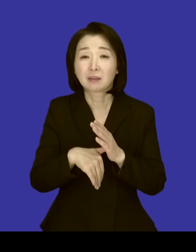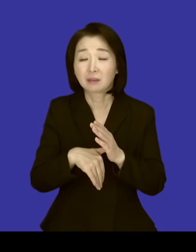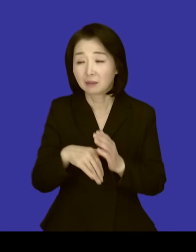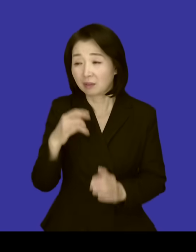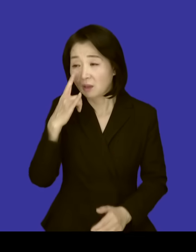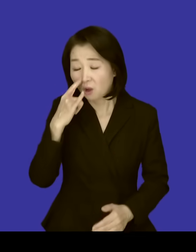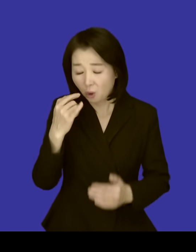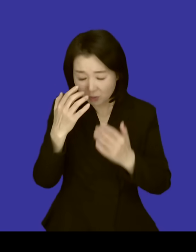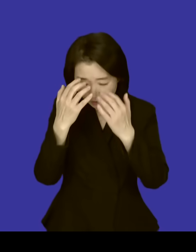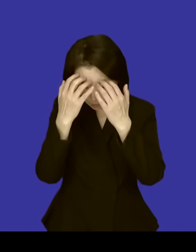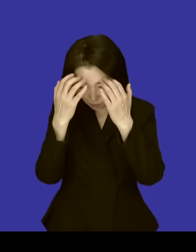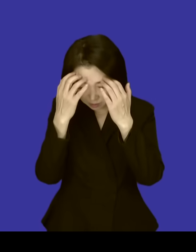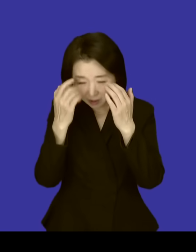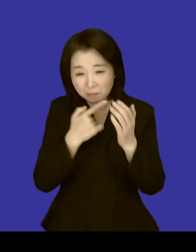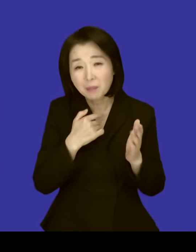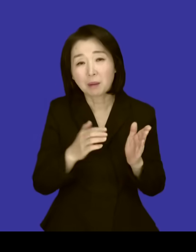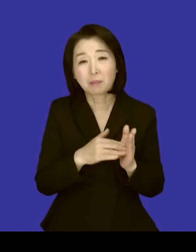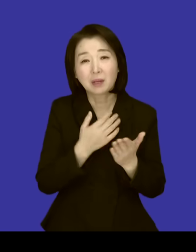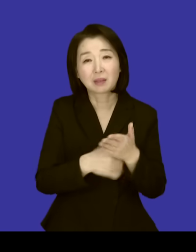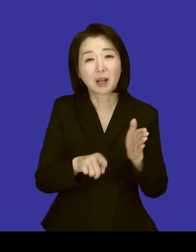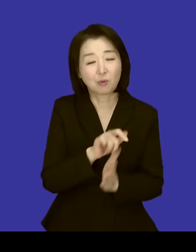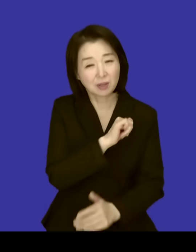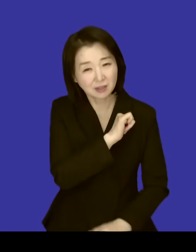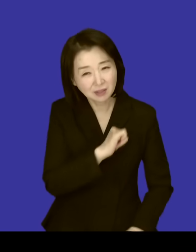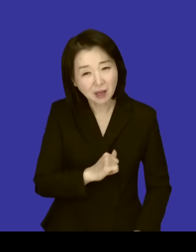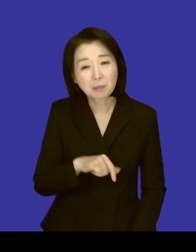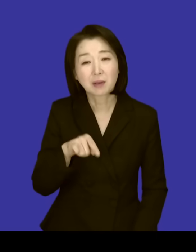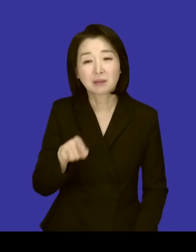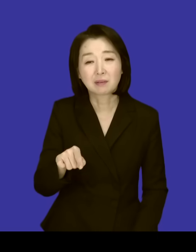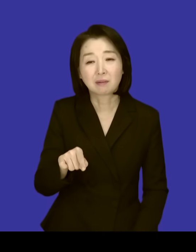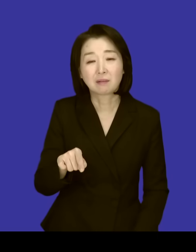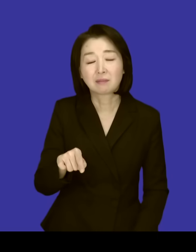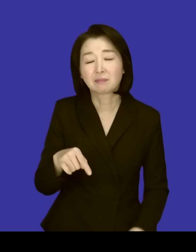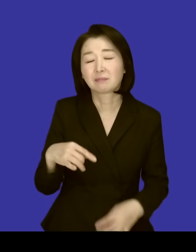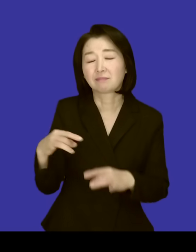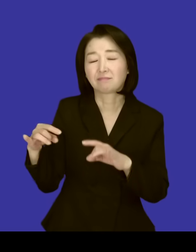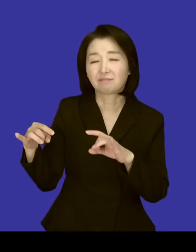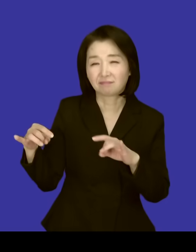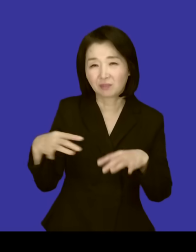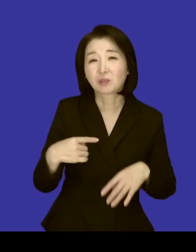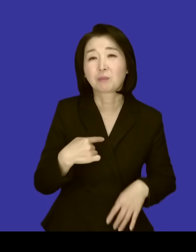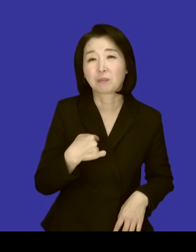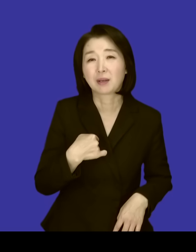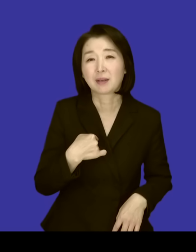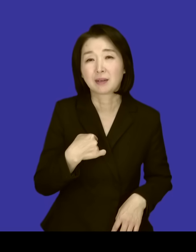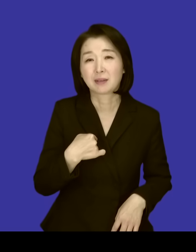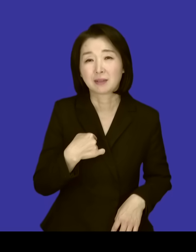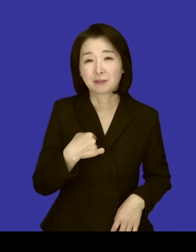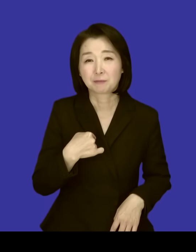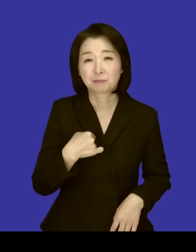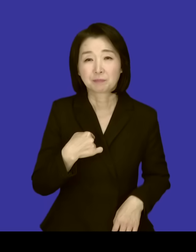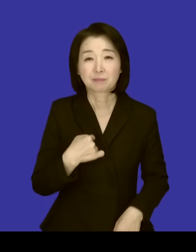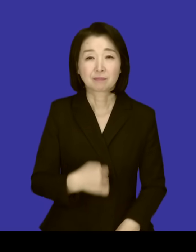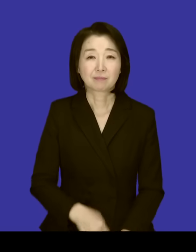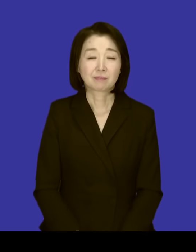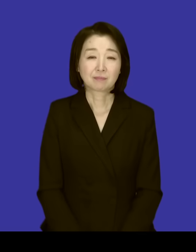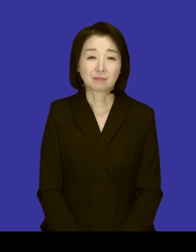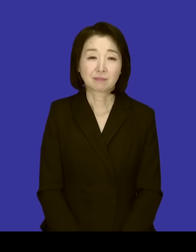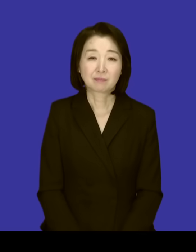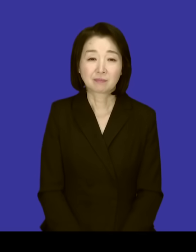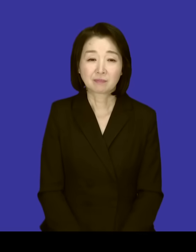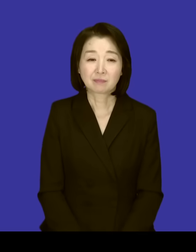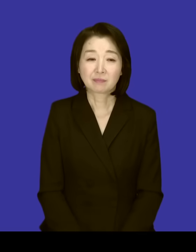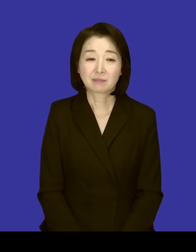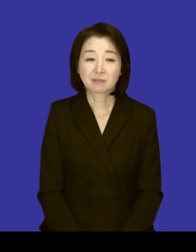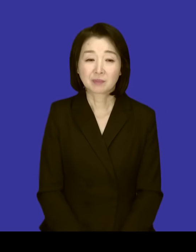어머니가 고생했던 거 그리고 날 위해 참아주셨던 거 이런 게 다 고스란히 느껴져가지고 예. 그때서야